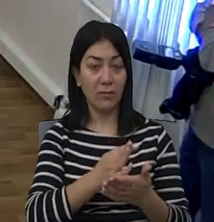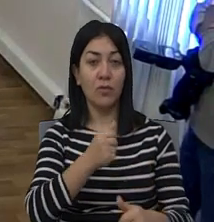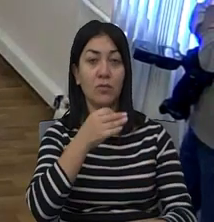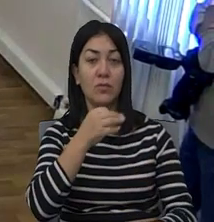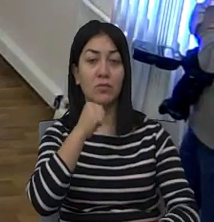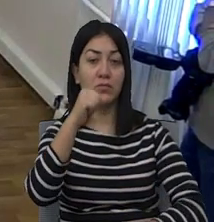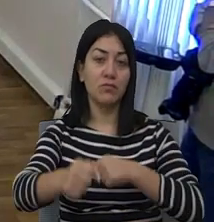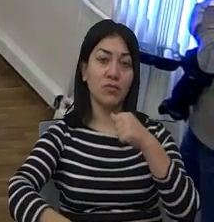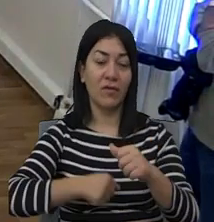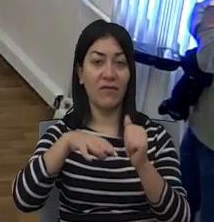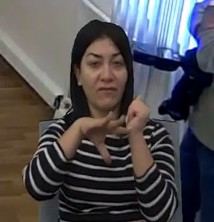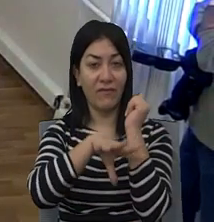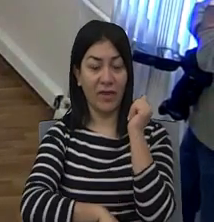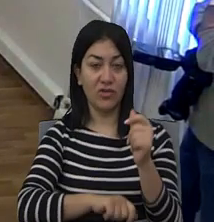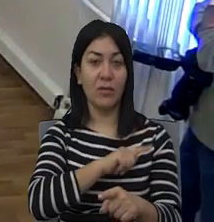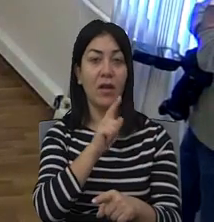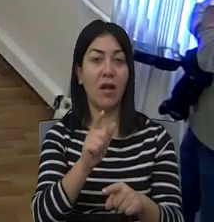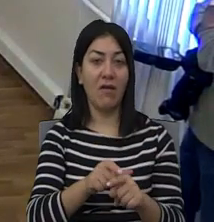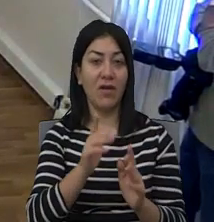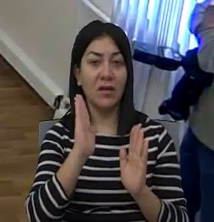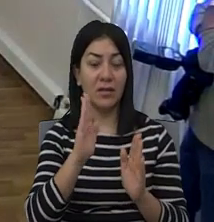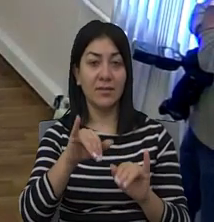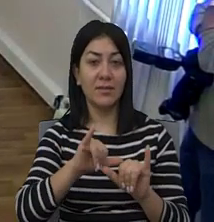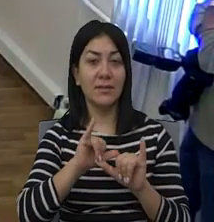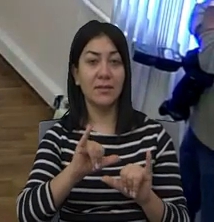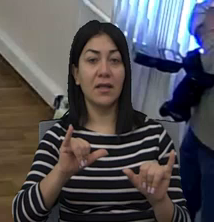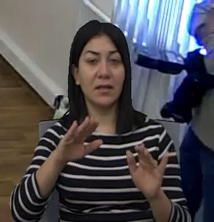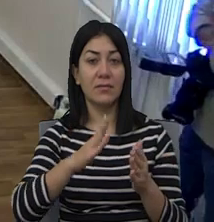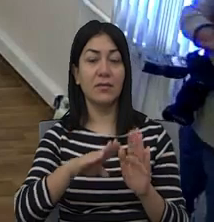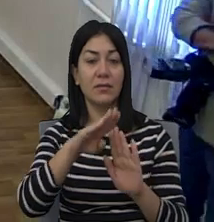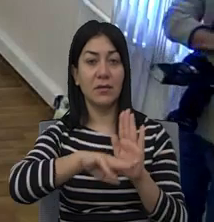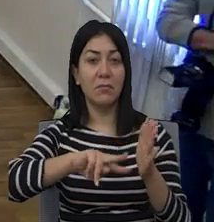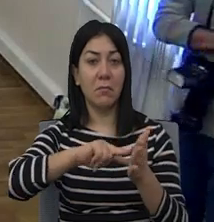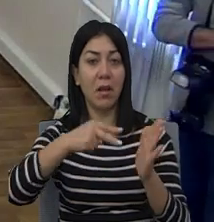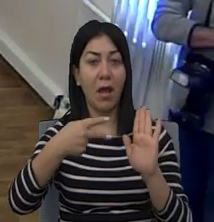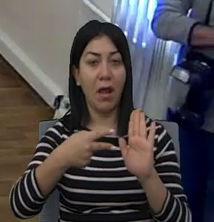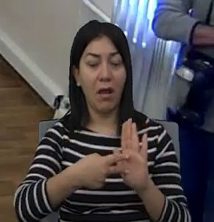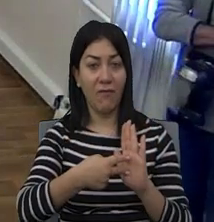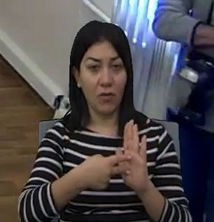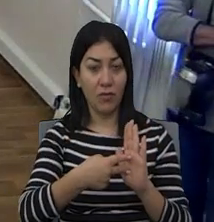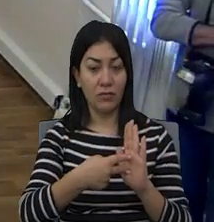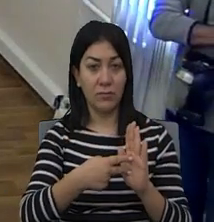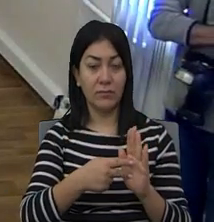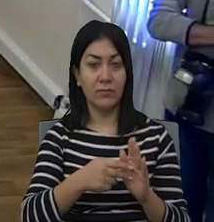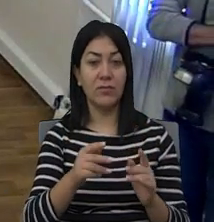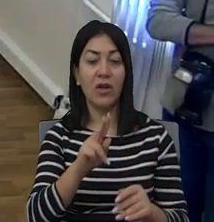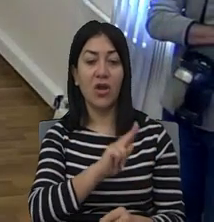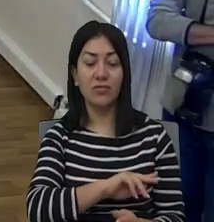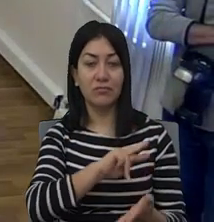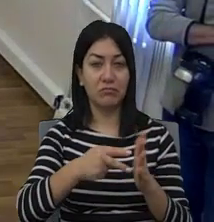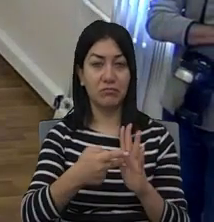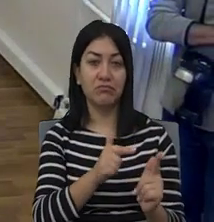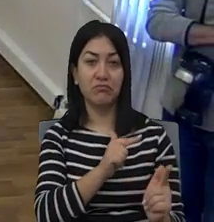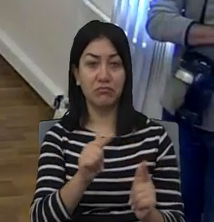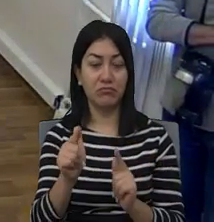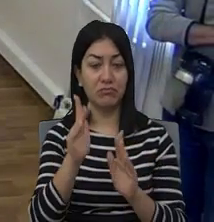մենք կավարտենք մեր զարգացման ռազմավարության պլանավորման նախագծի աշխատանքները.